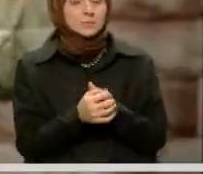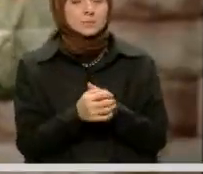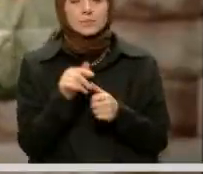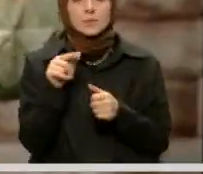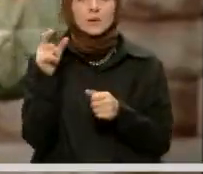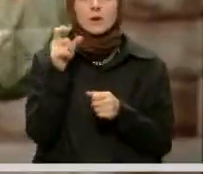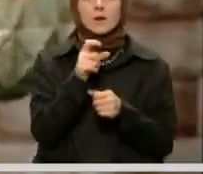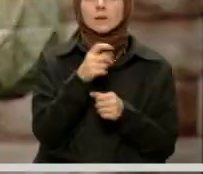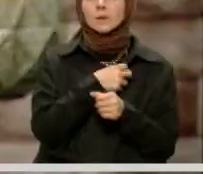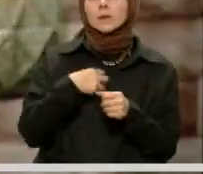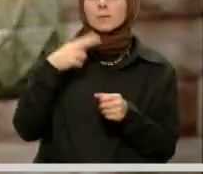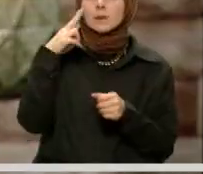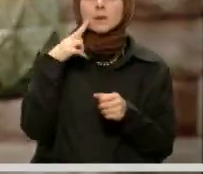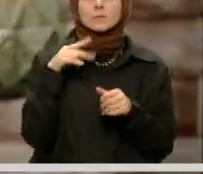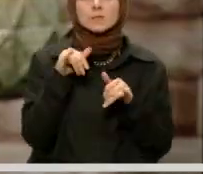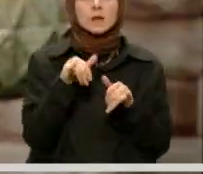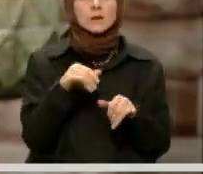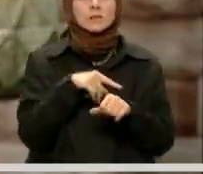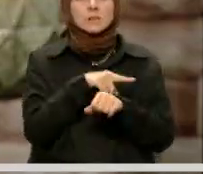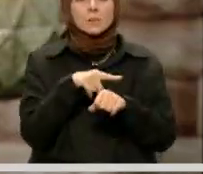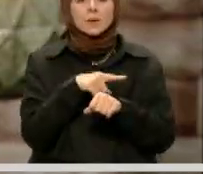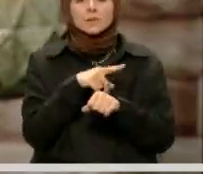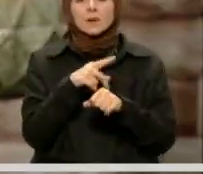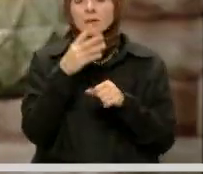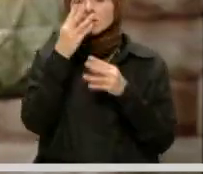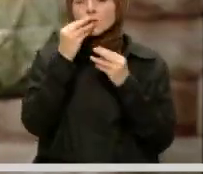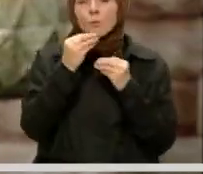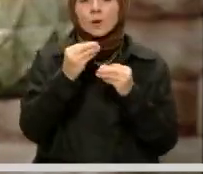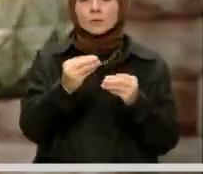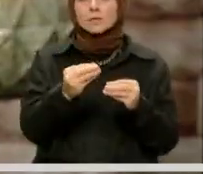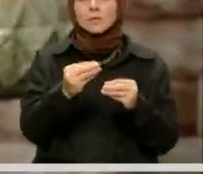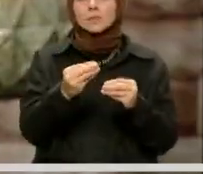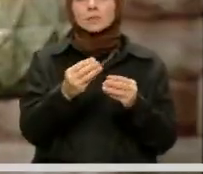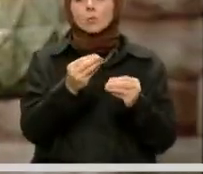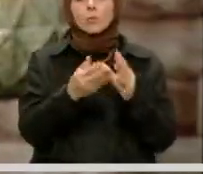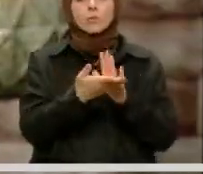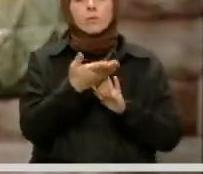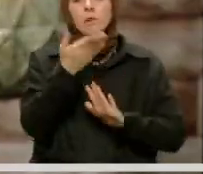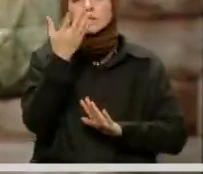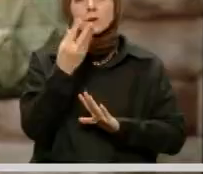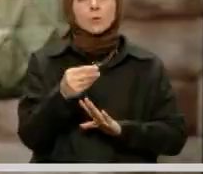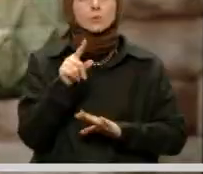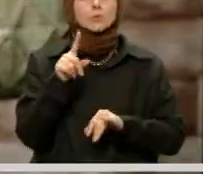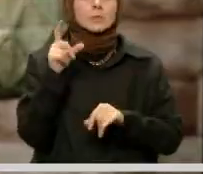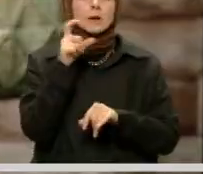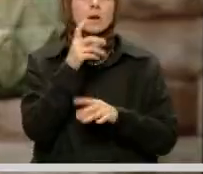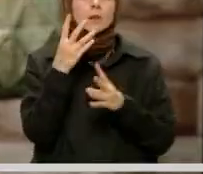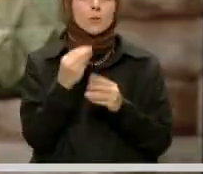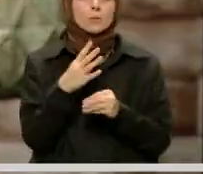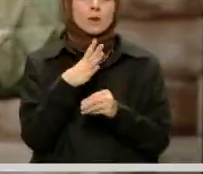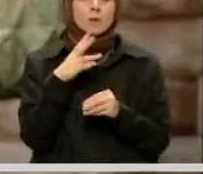Bu ay Efendimizin aynı zamanda cömertliğinin zirveye ulaştığı ay olarak aktarılır. Sahabe efendilerimiz bu